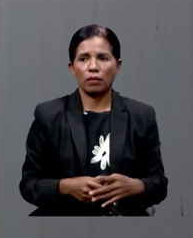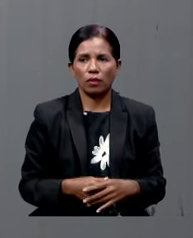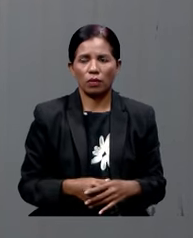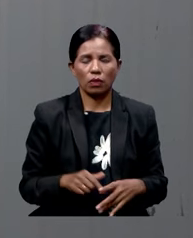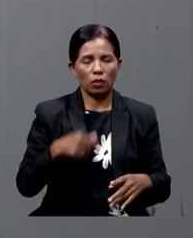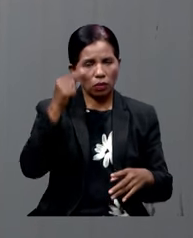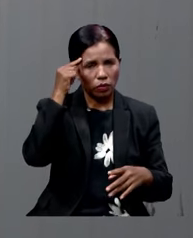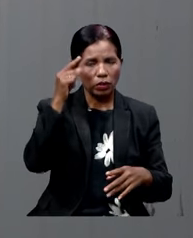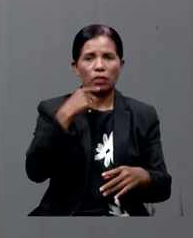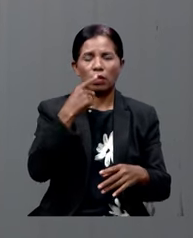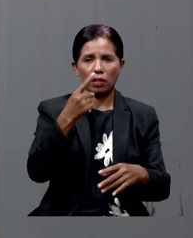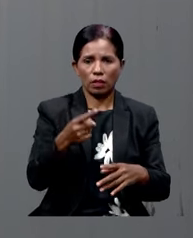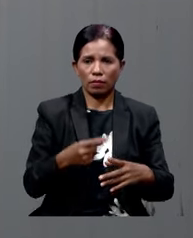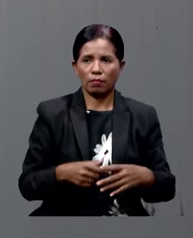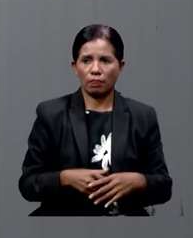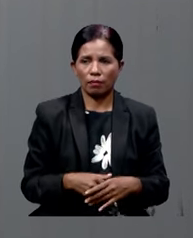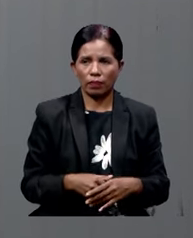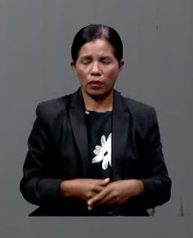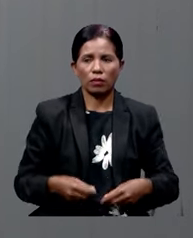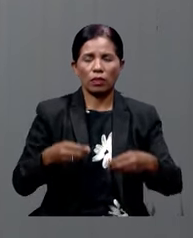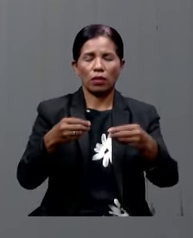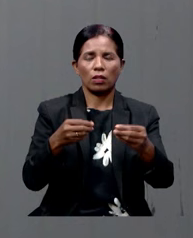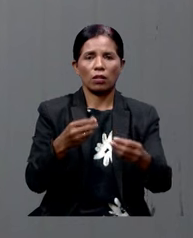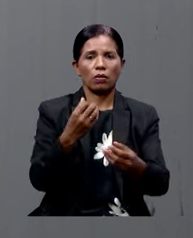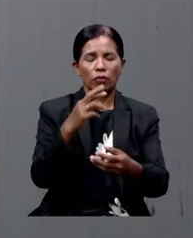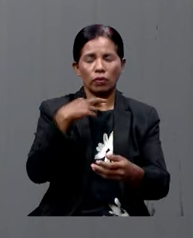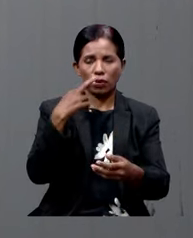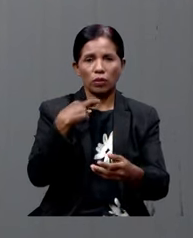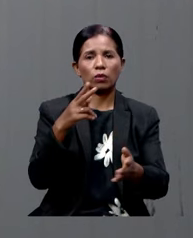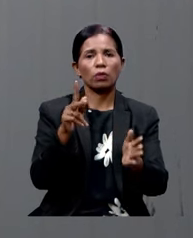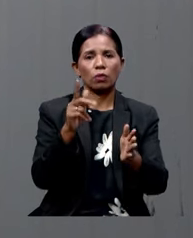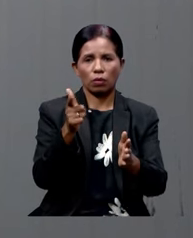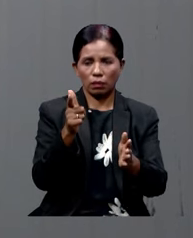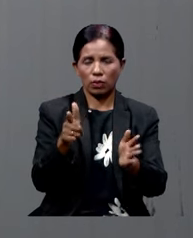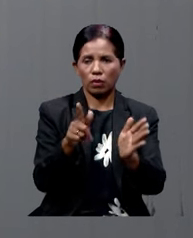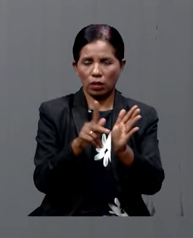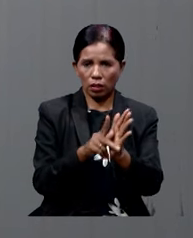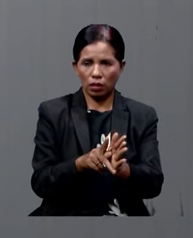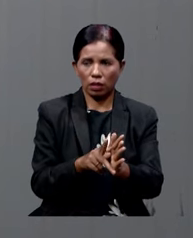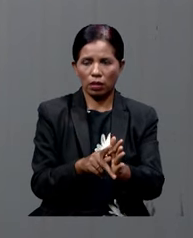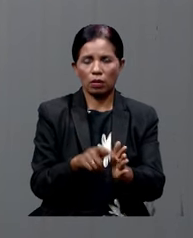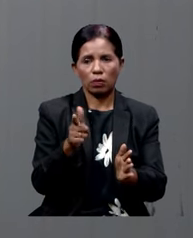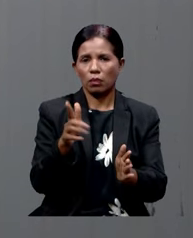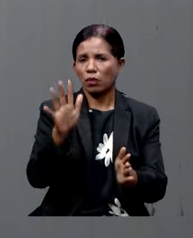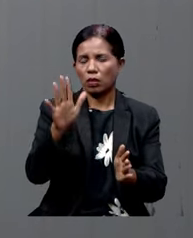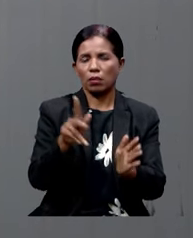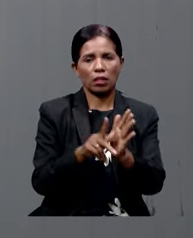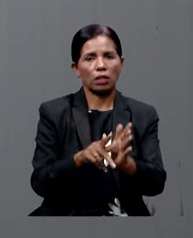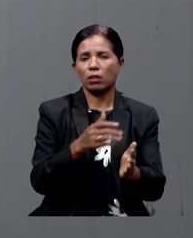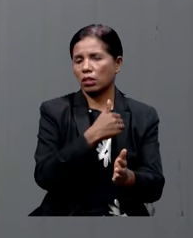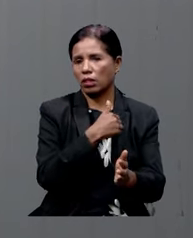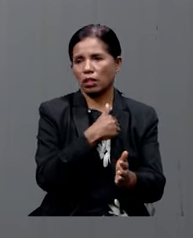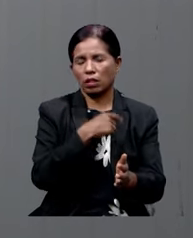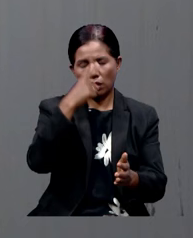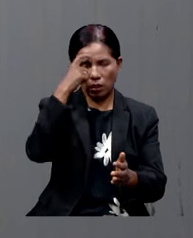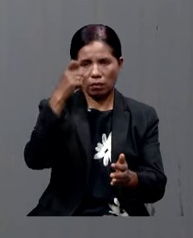governo yang sementara ne kan distribuile 20 kilo azan tambah 25 kilo si dok tambah foli